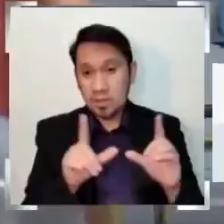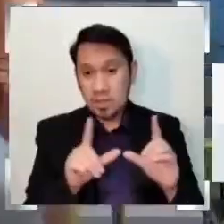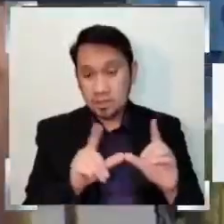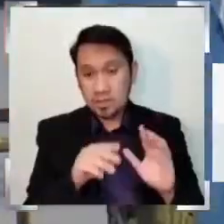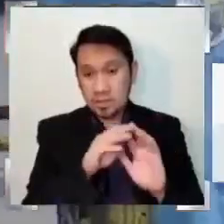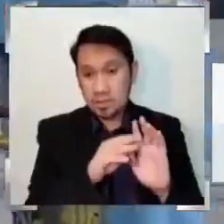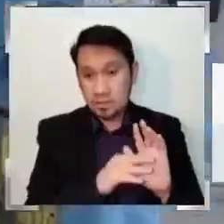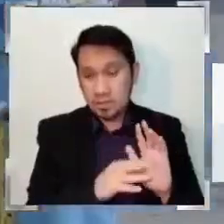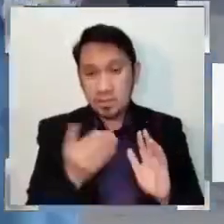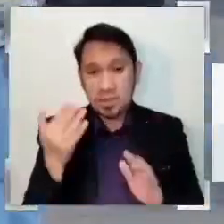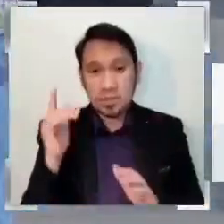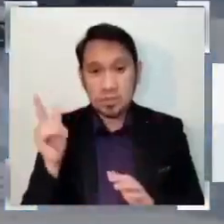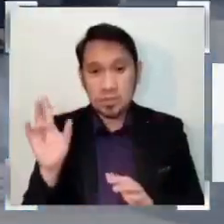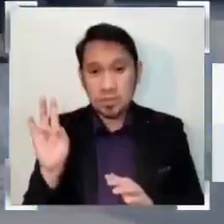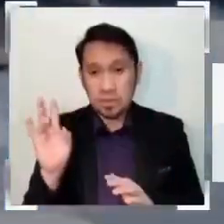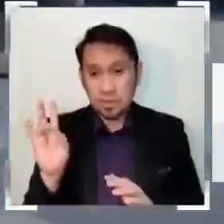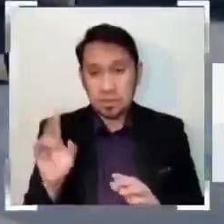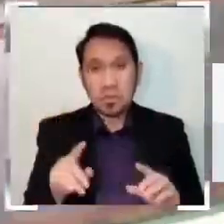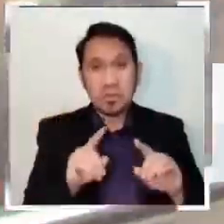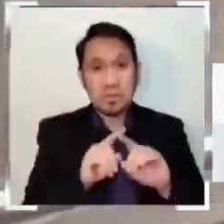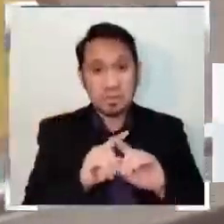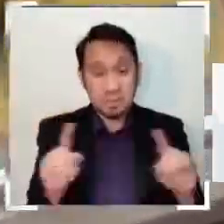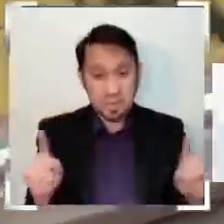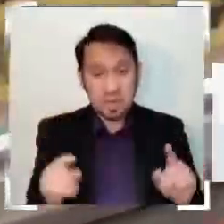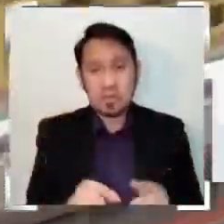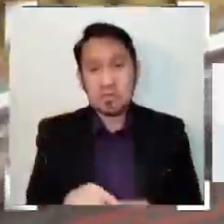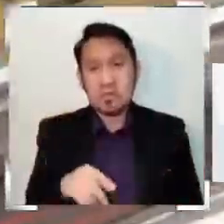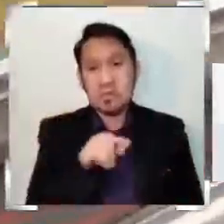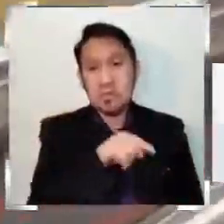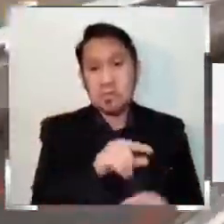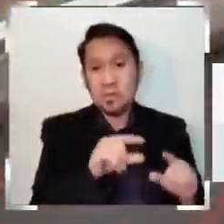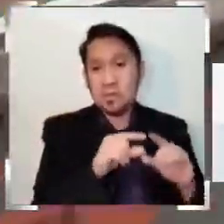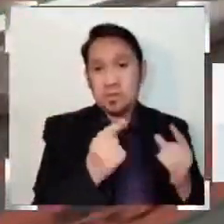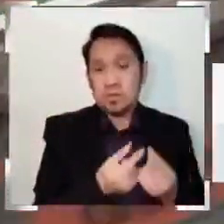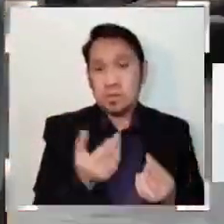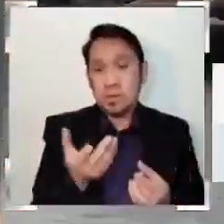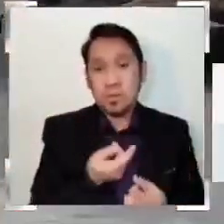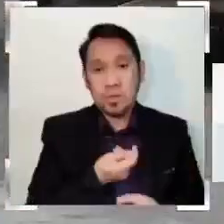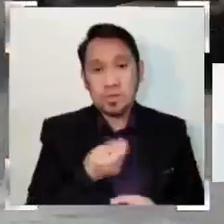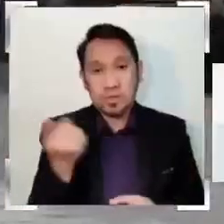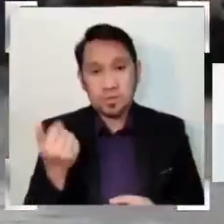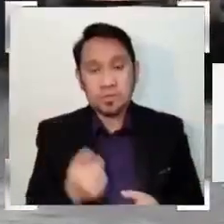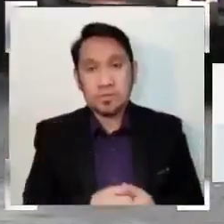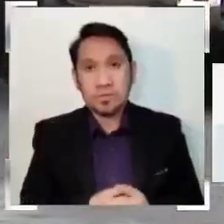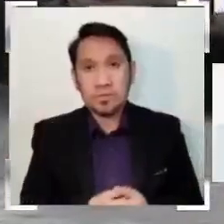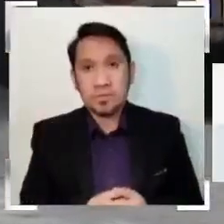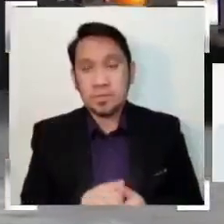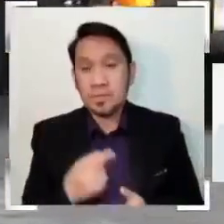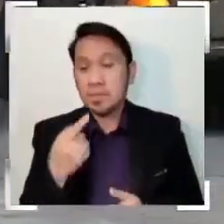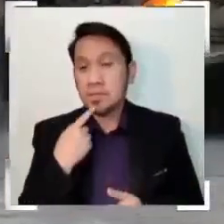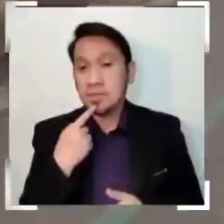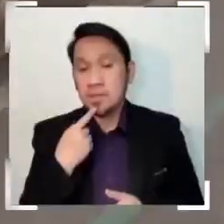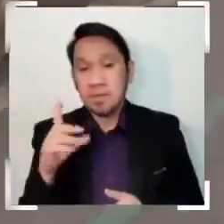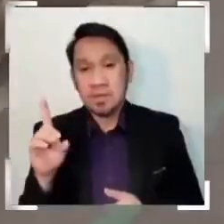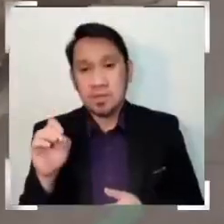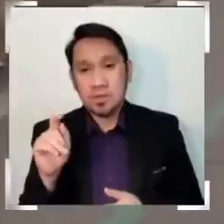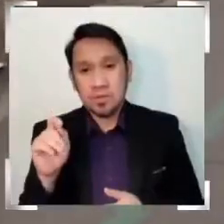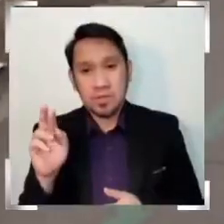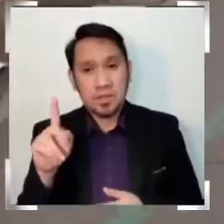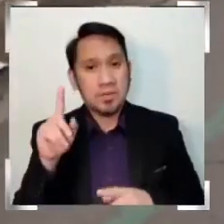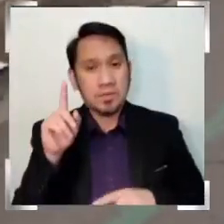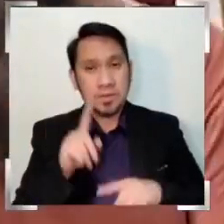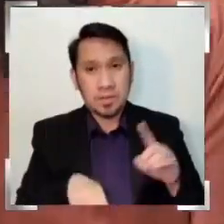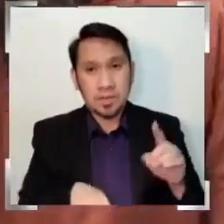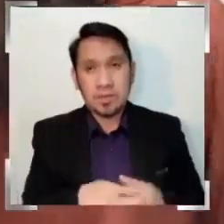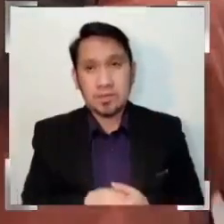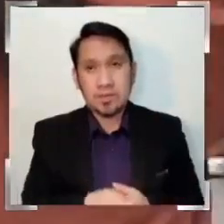2017. Pero ang gusto ng piston, ibasura na ito. Bagay na hindi raw pwede, sabi ng DOTR. Hanggat nananatili